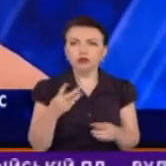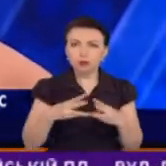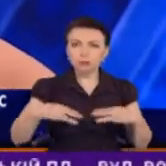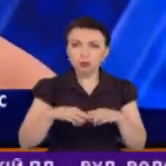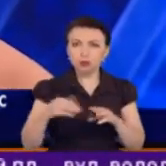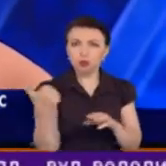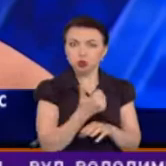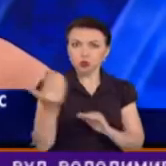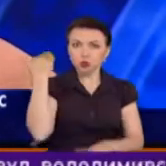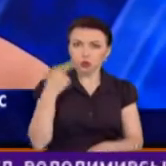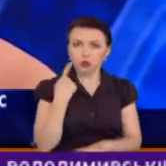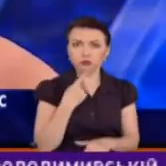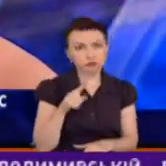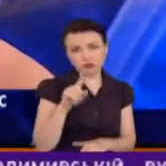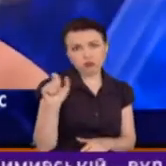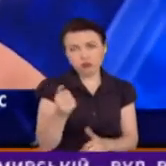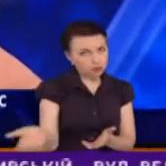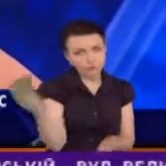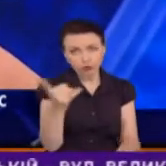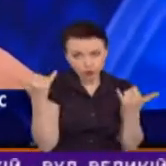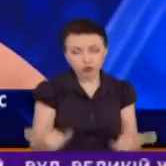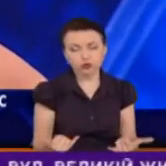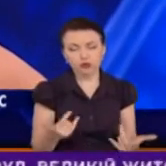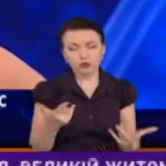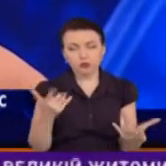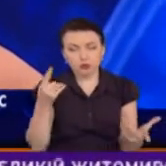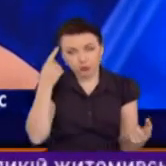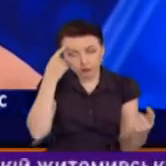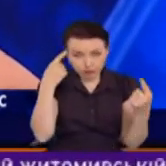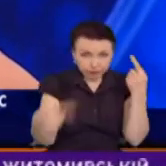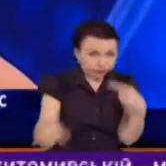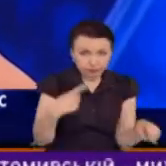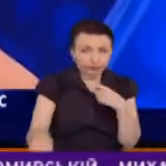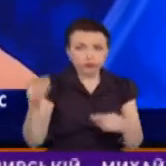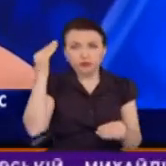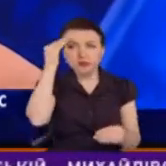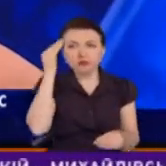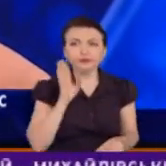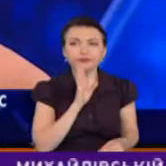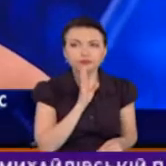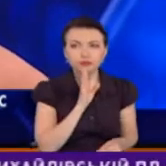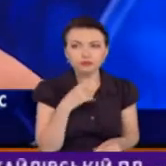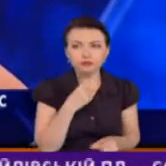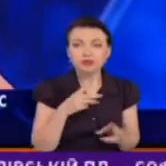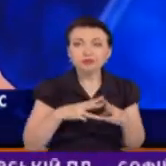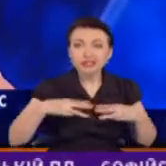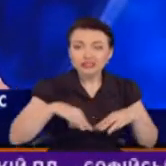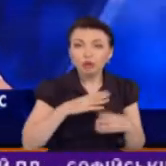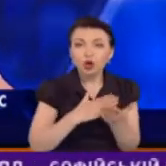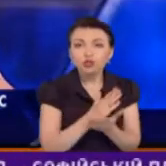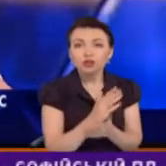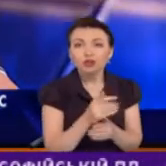тиждень тому, він каже, що він за ринок. А дівчина каже, керівник департаменту, міністр як політична фігура